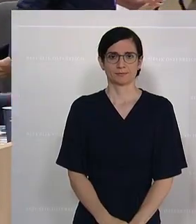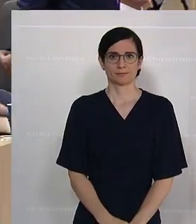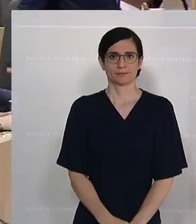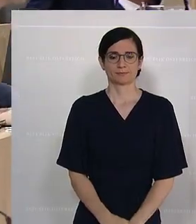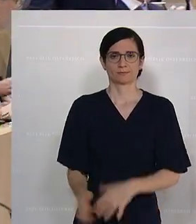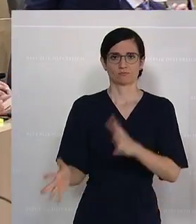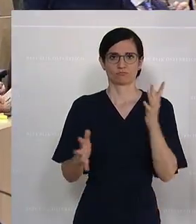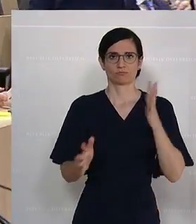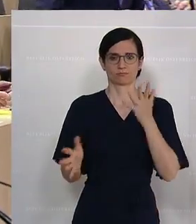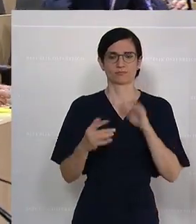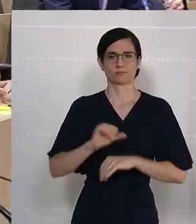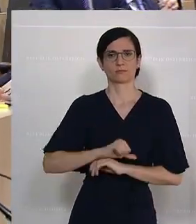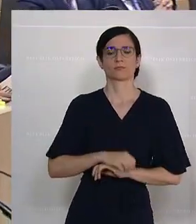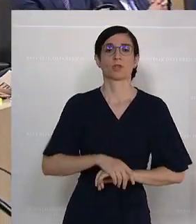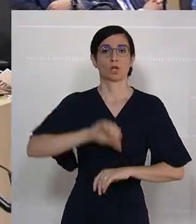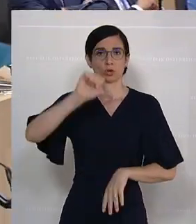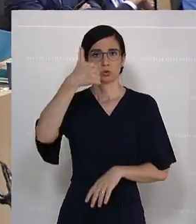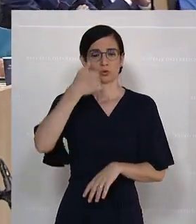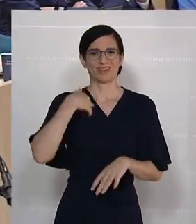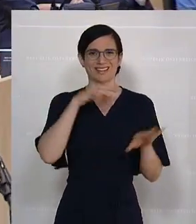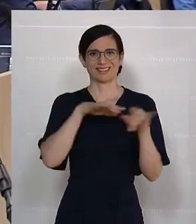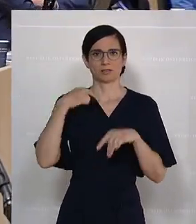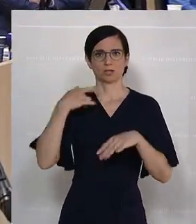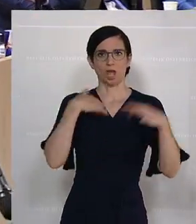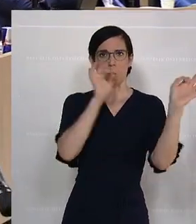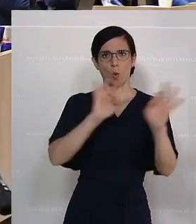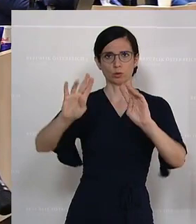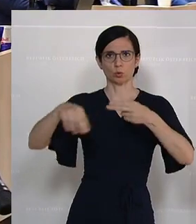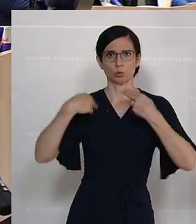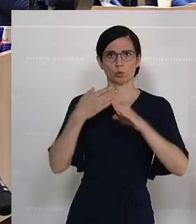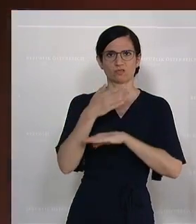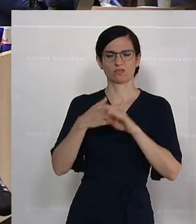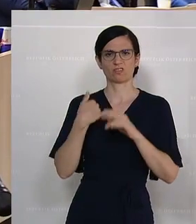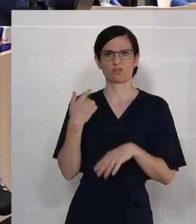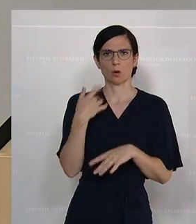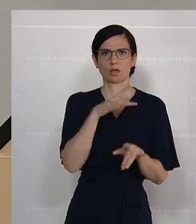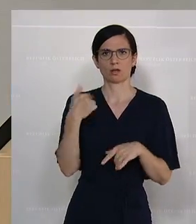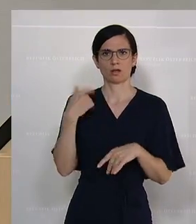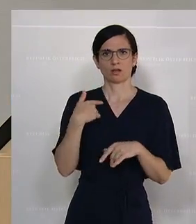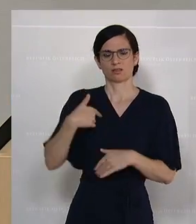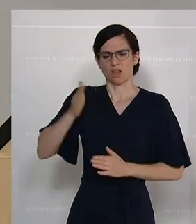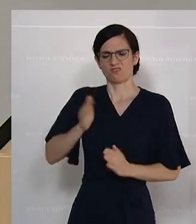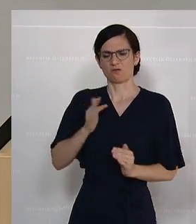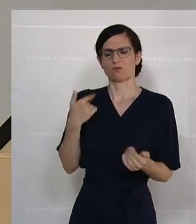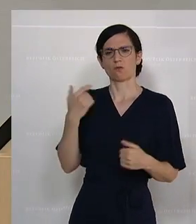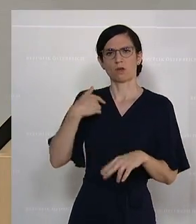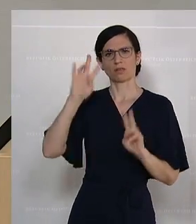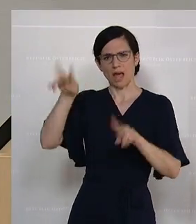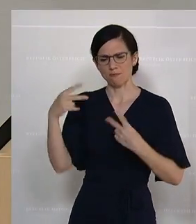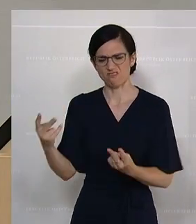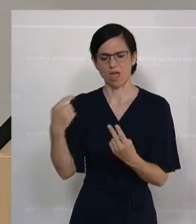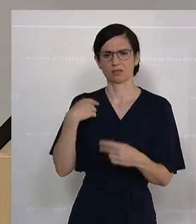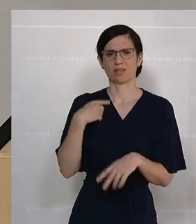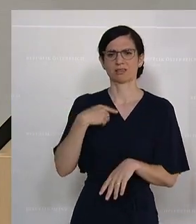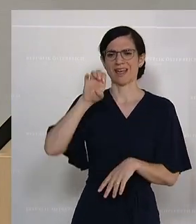zuerst um so für die persönliche persönlichkeit des bundeskanzlers edel